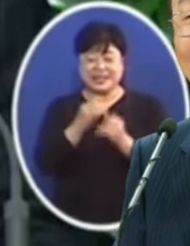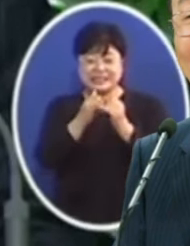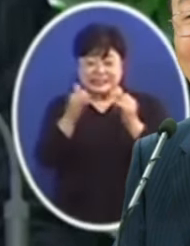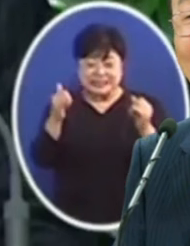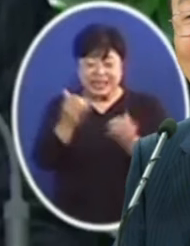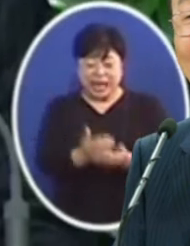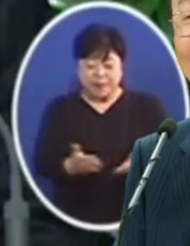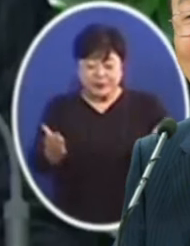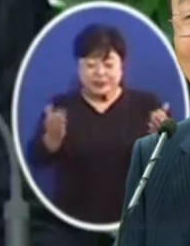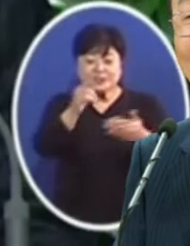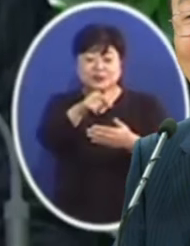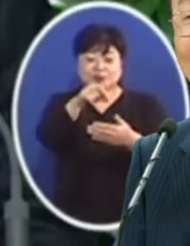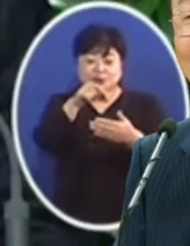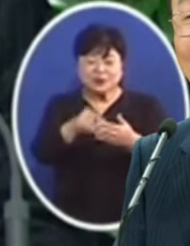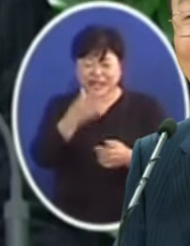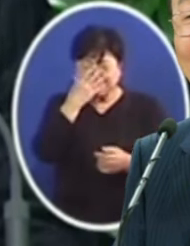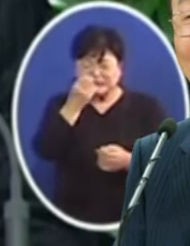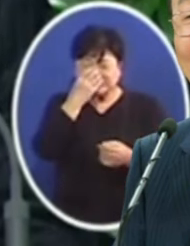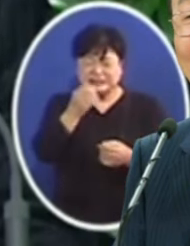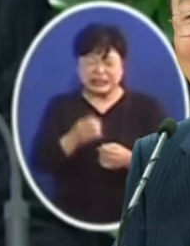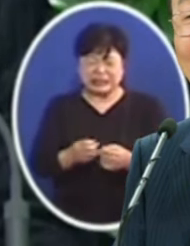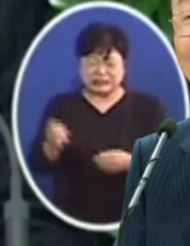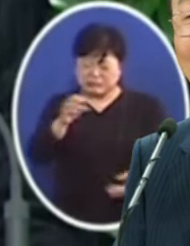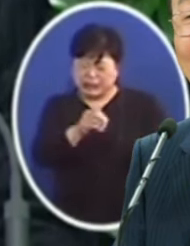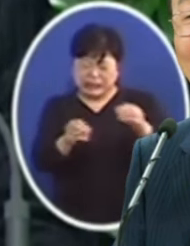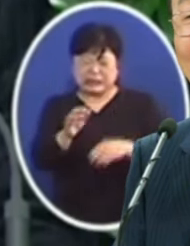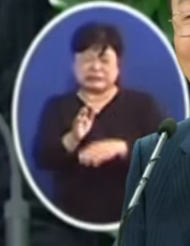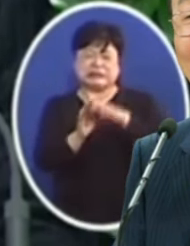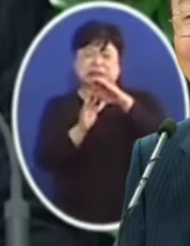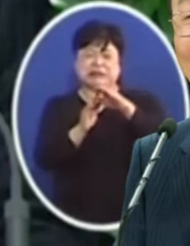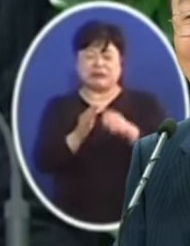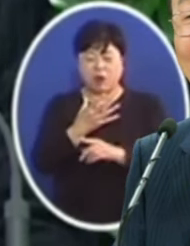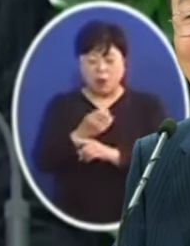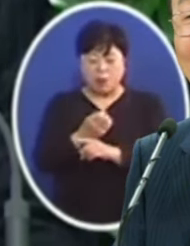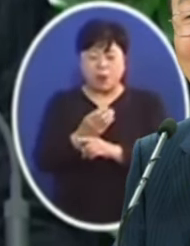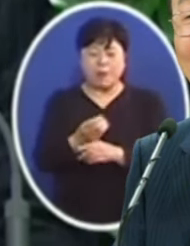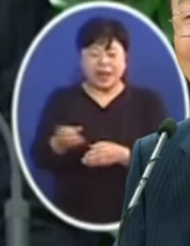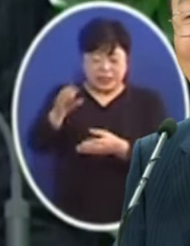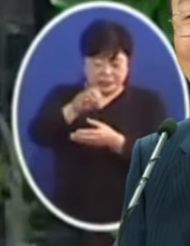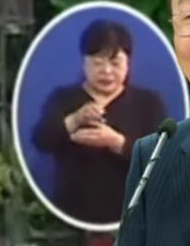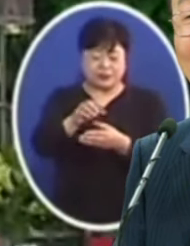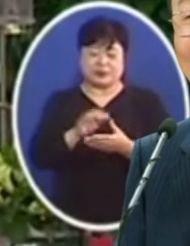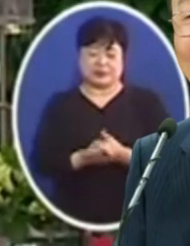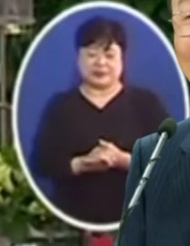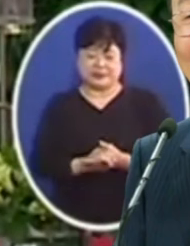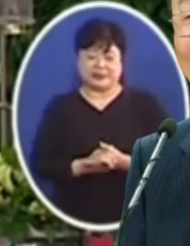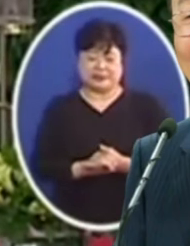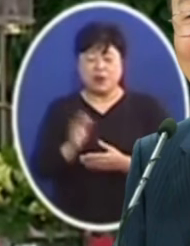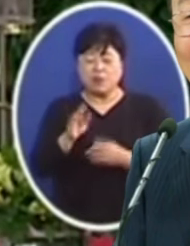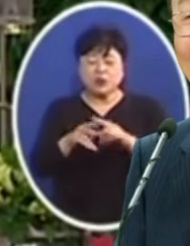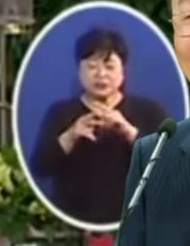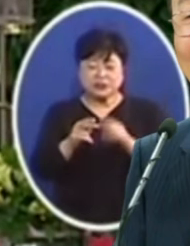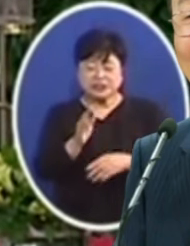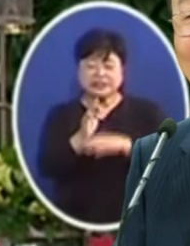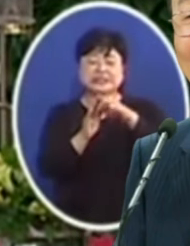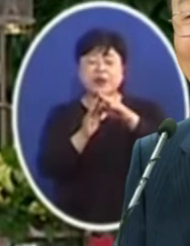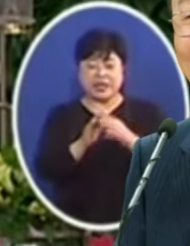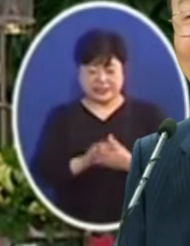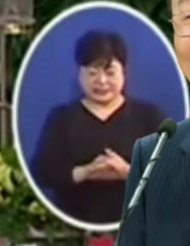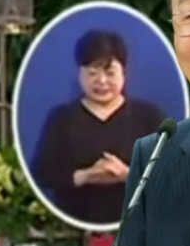인간의 그릇 속에 쓰레기로 채워놓거나 보배로 채워놓거나 무엇인지